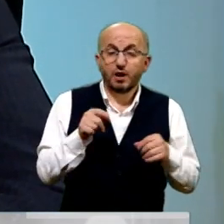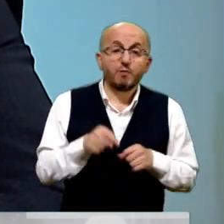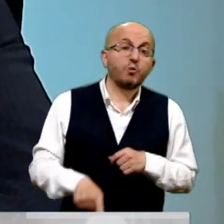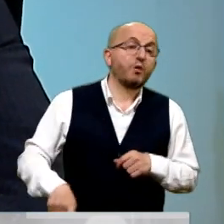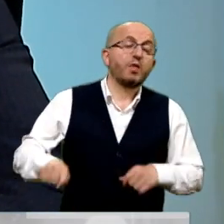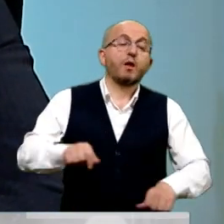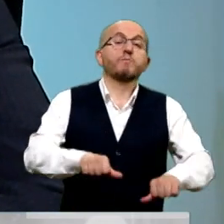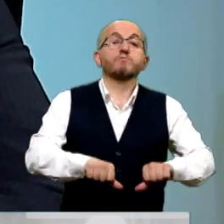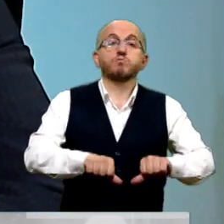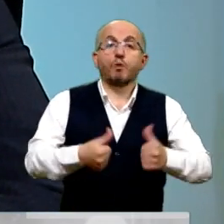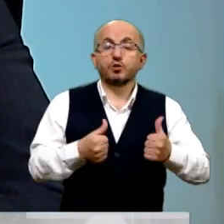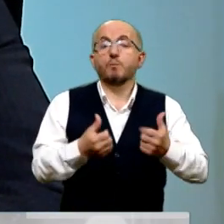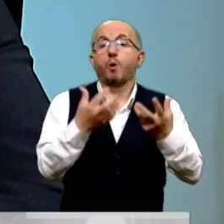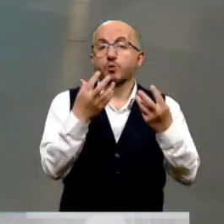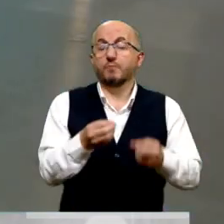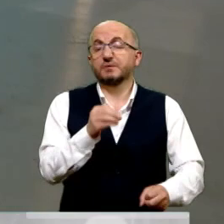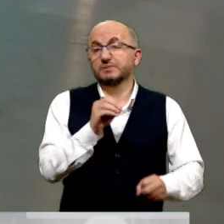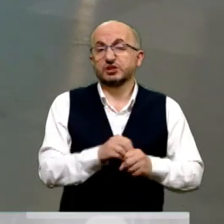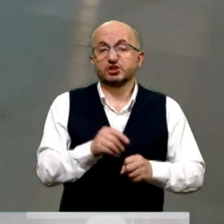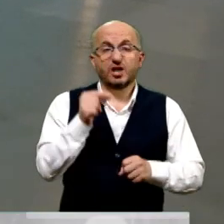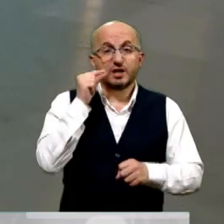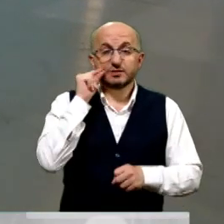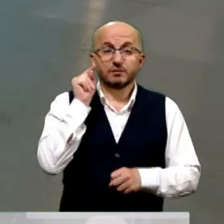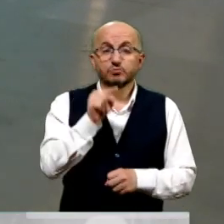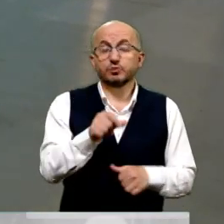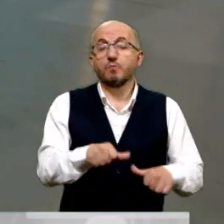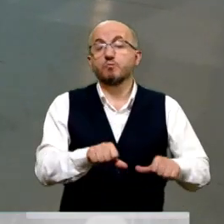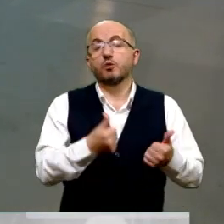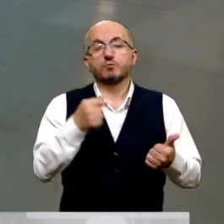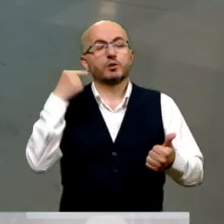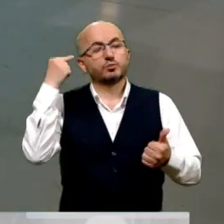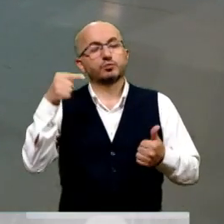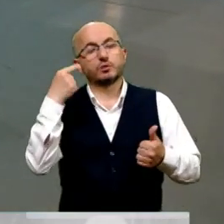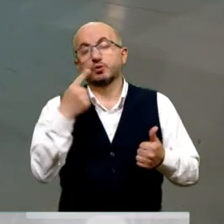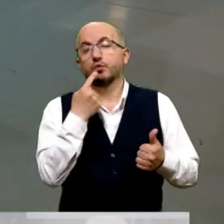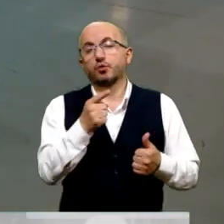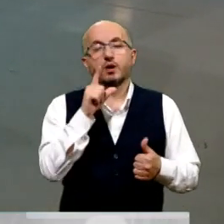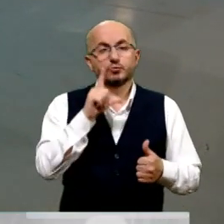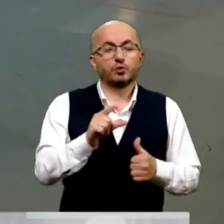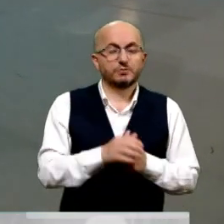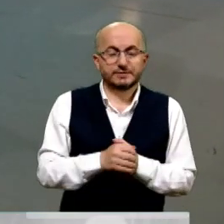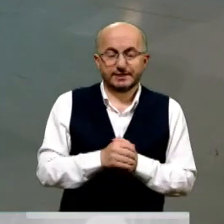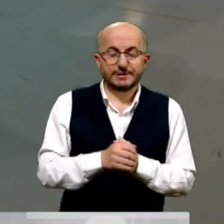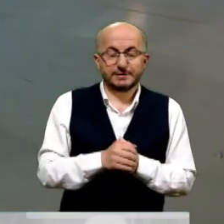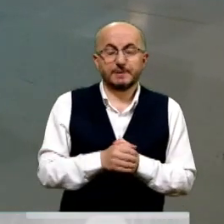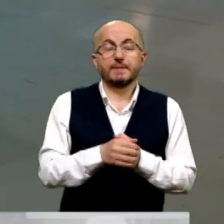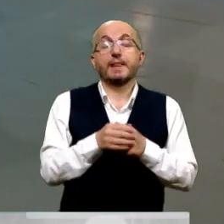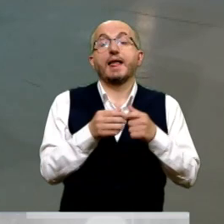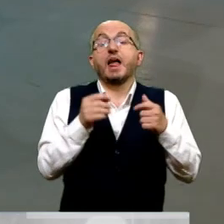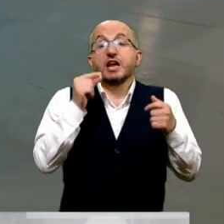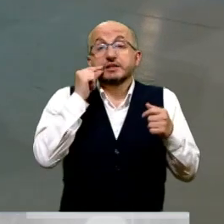bir boşama olabilmesi için erkeğin bunu boşamak kastıyla söylemiş olması gerekiyor Bu durumda Biz